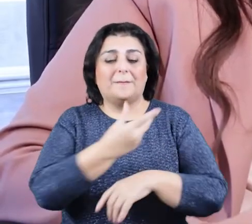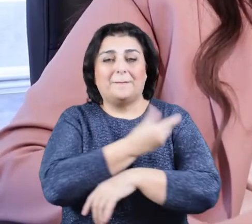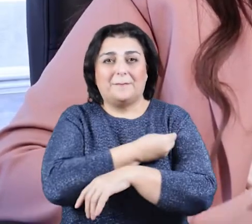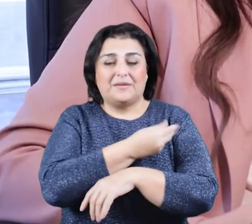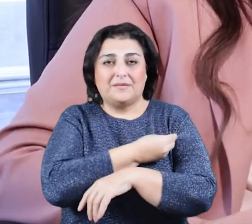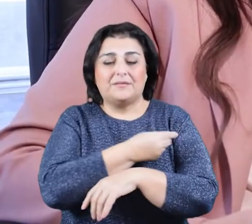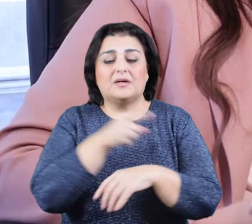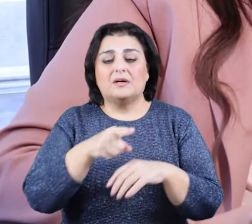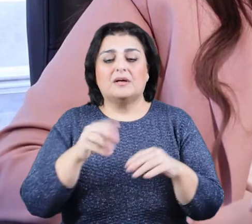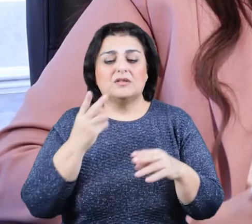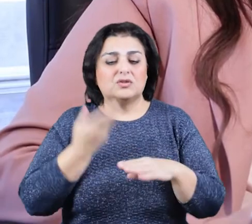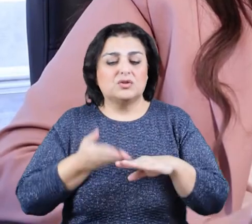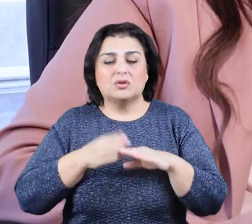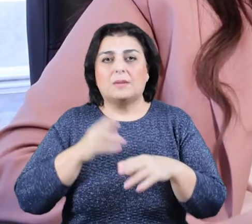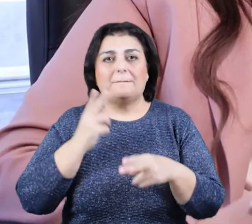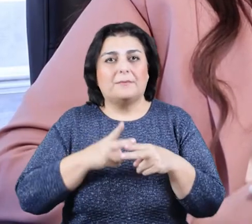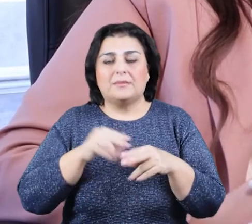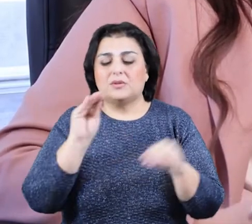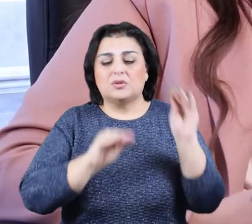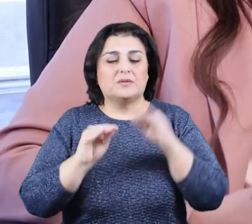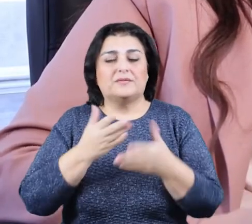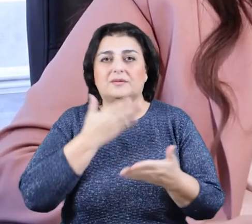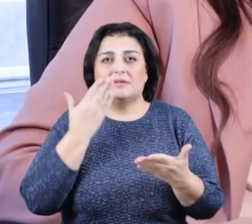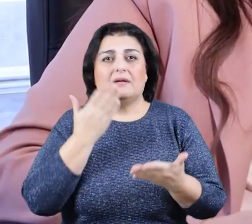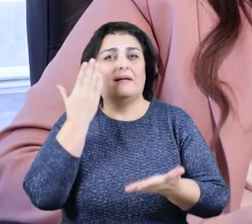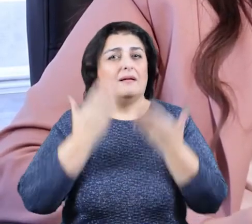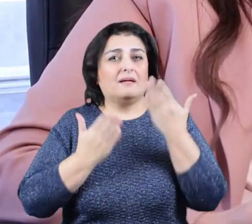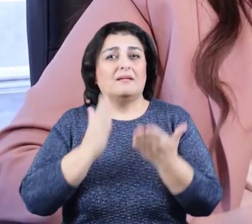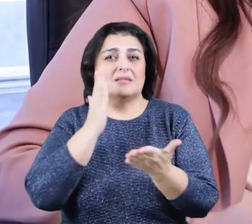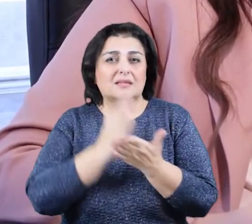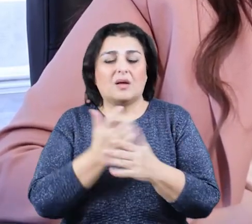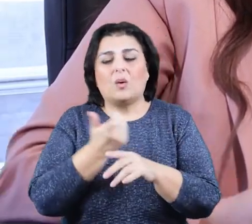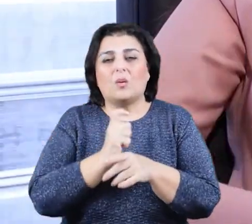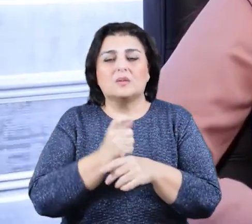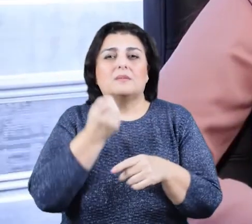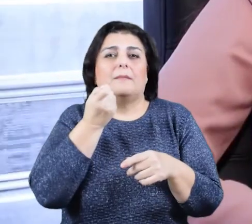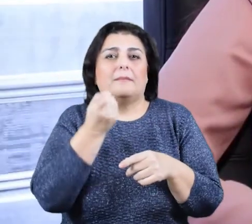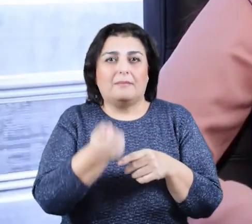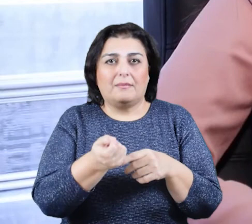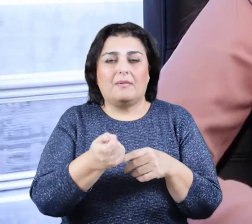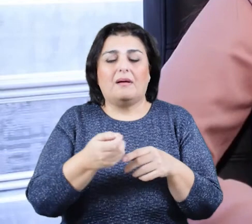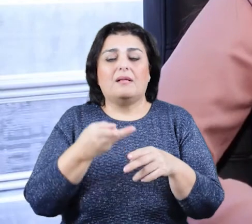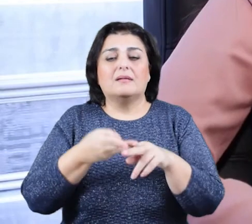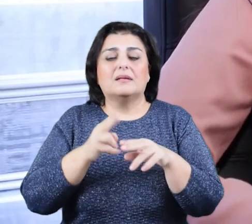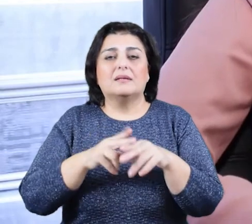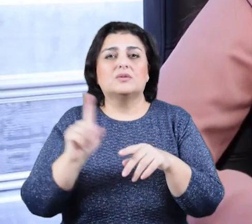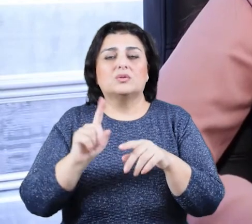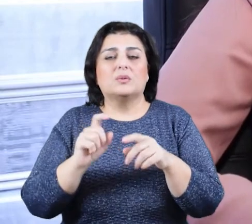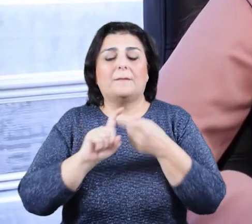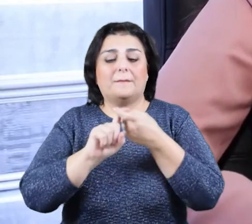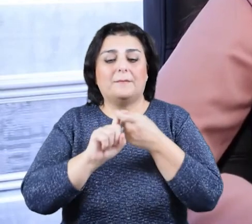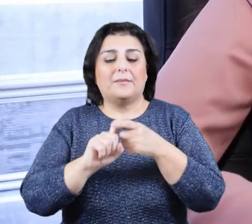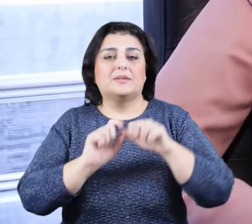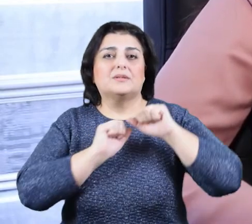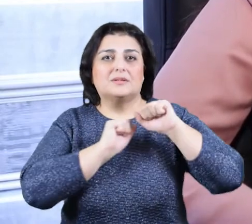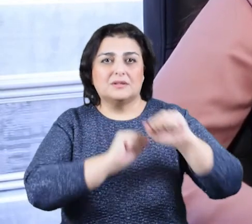peyvəndinin tərkibində nə civə, nə də alüminium yoxdur. Əgər olarsa belə, bunlar yəni əlavə bakterial ağırlaşmalardan qorunması,